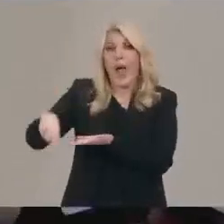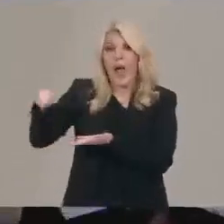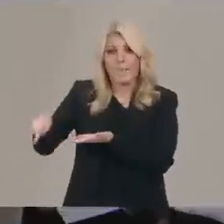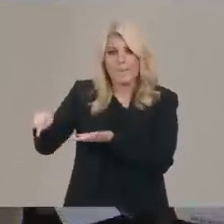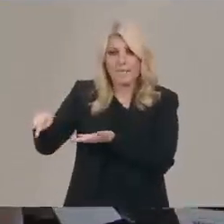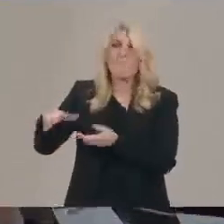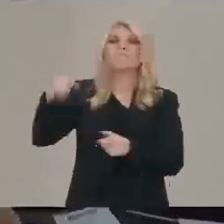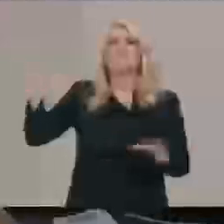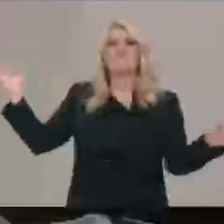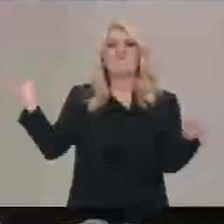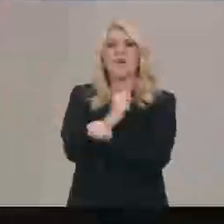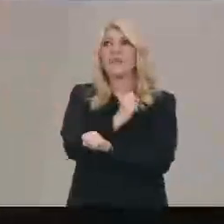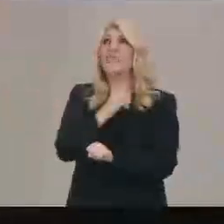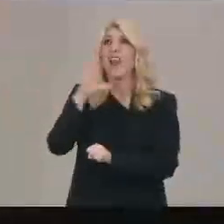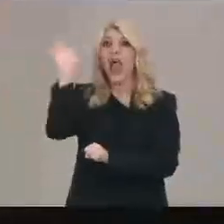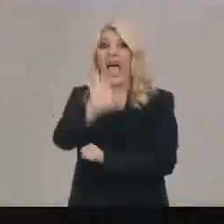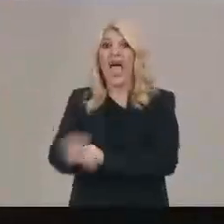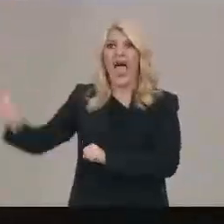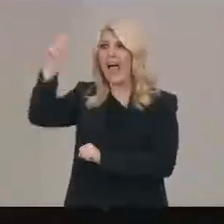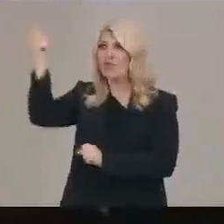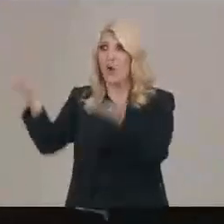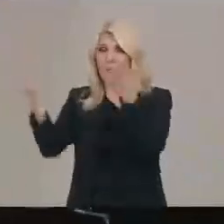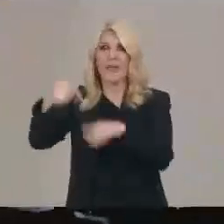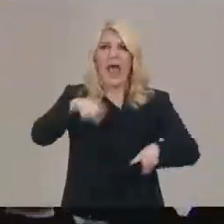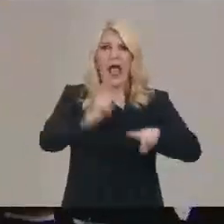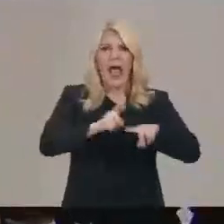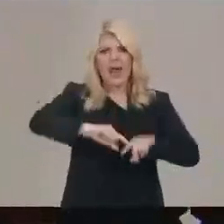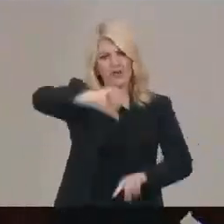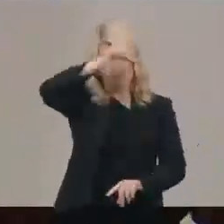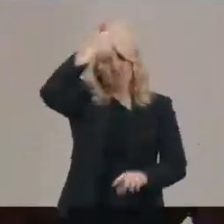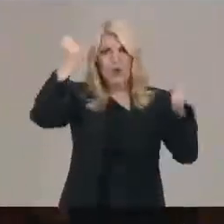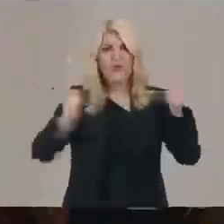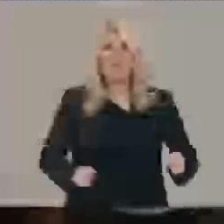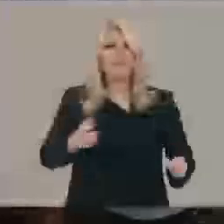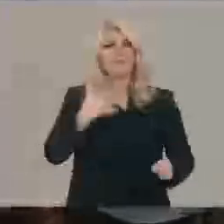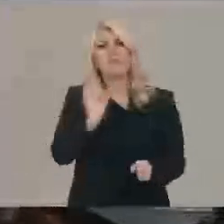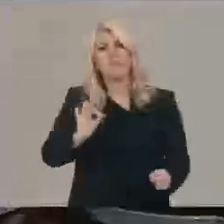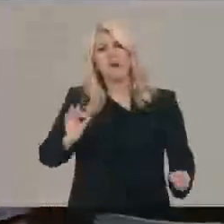Ένωση με επίσημα στοιχεία της Eurostat. Από το